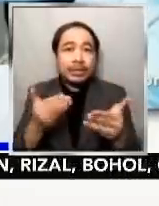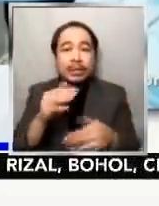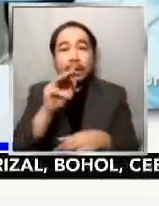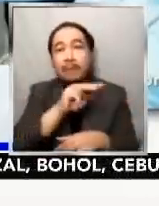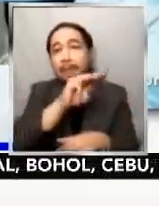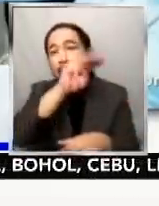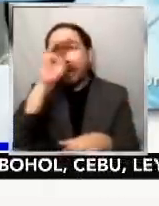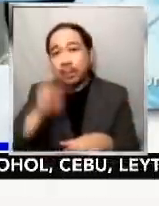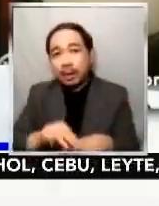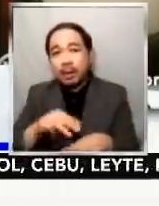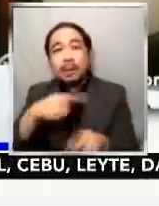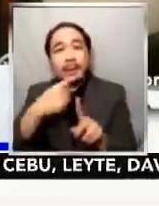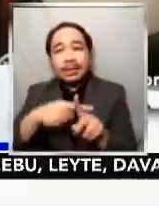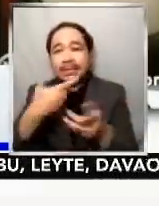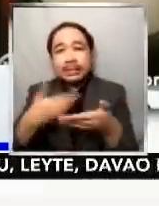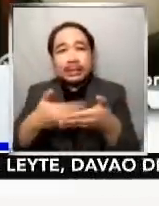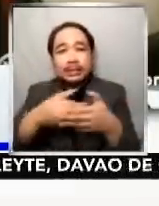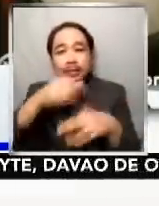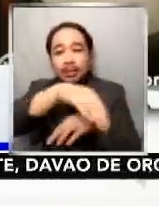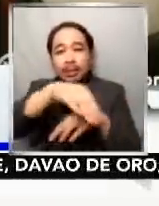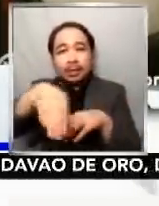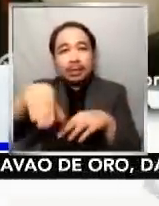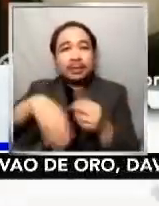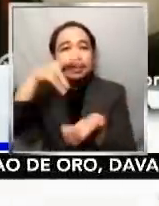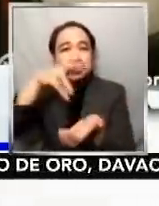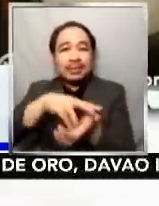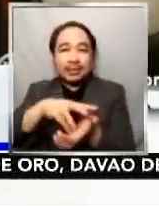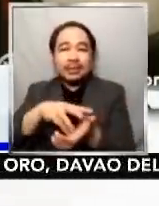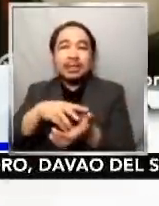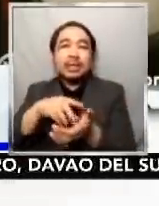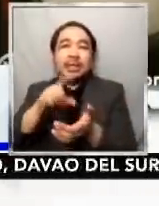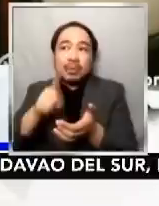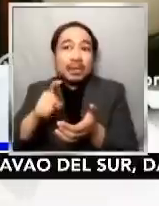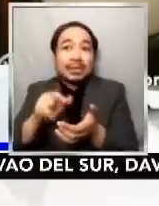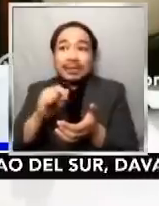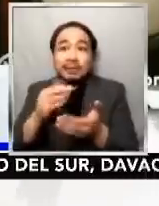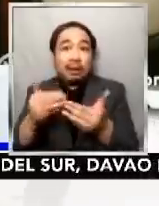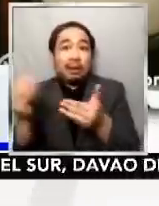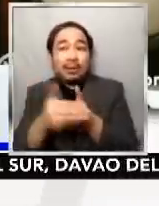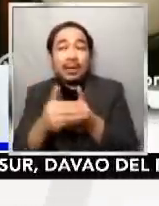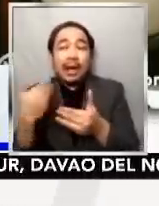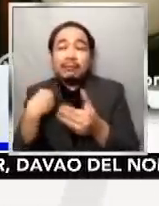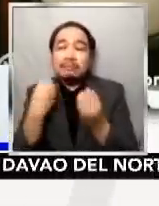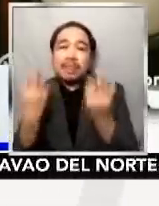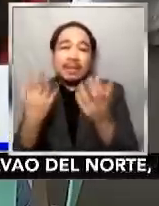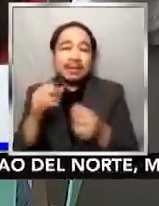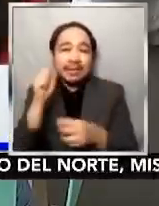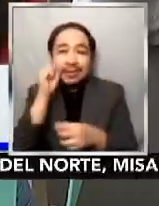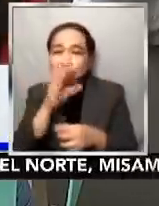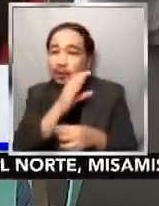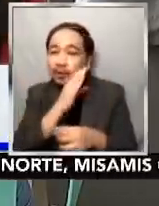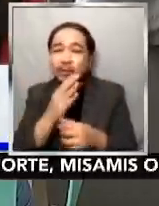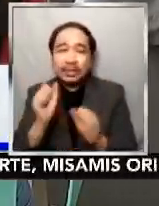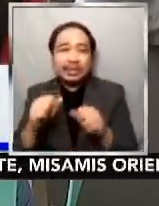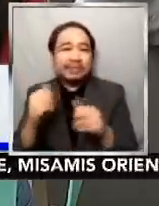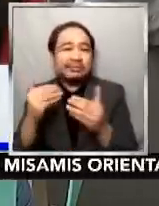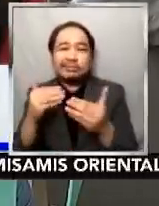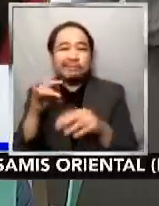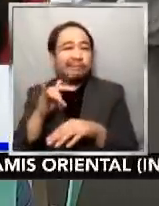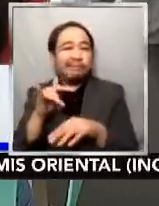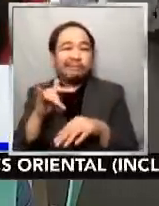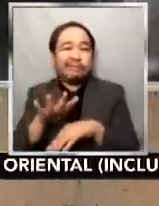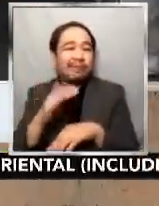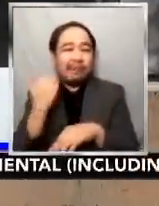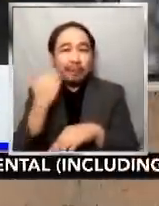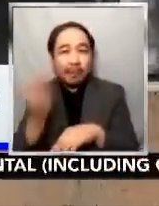mga karating niyang area. Maunahan po tayo maraming mamamatay na mga elderly at saka mga may comorbidities. Papaigtingin din ngayong